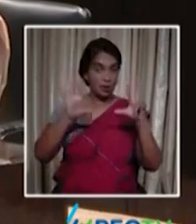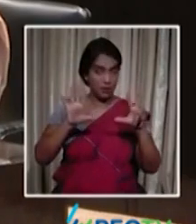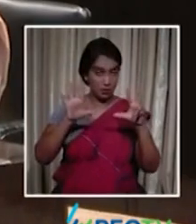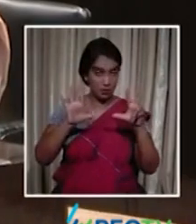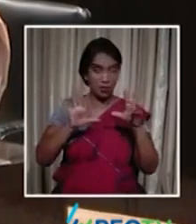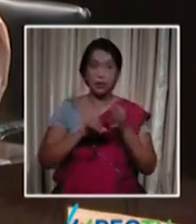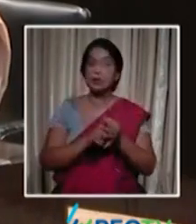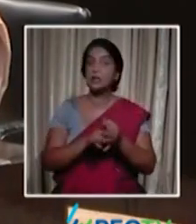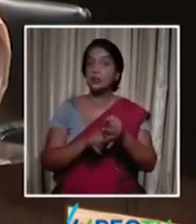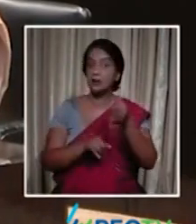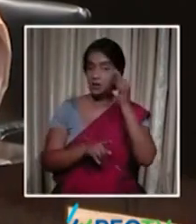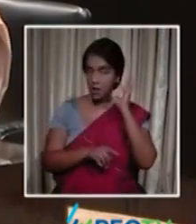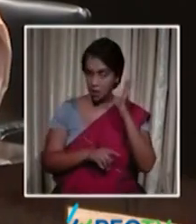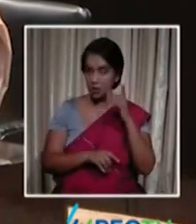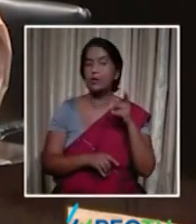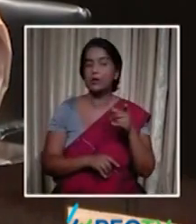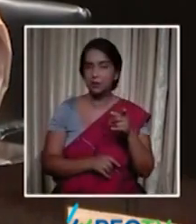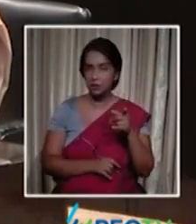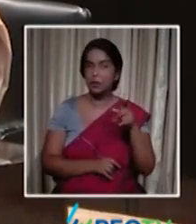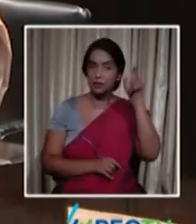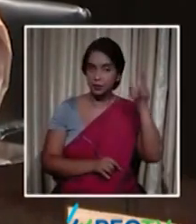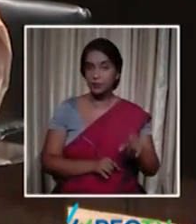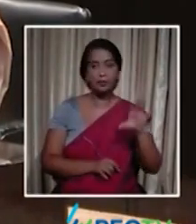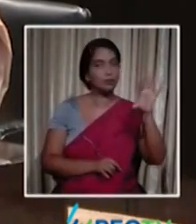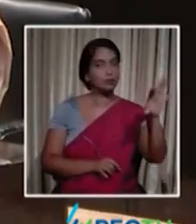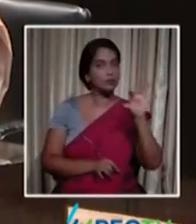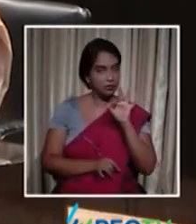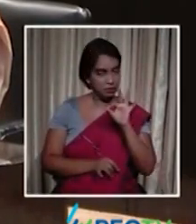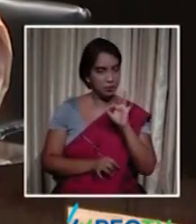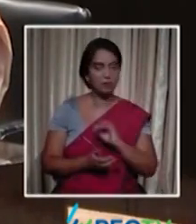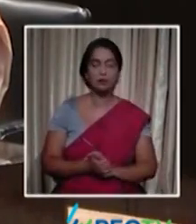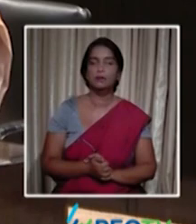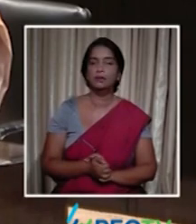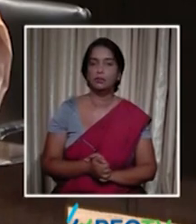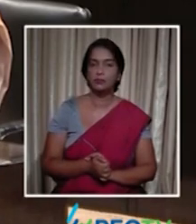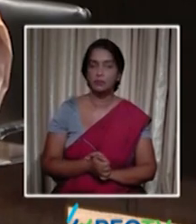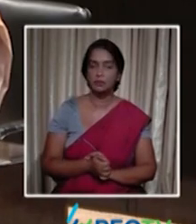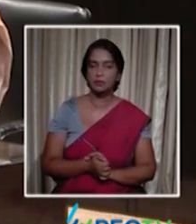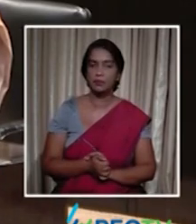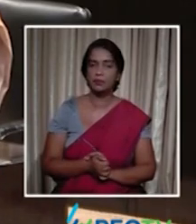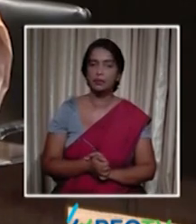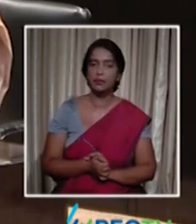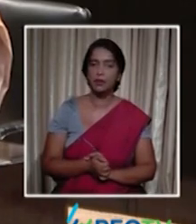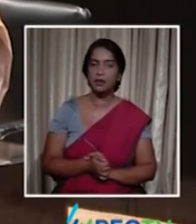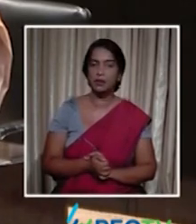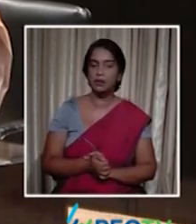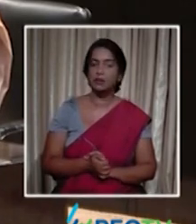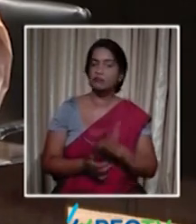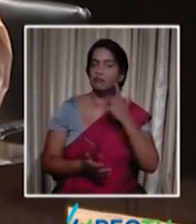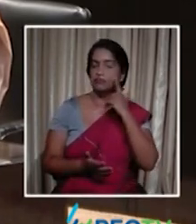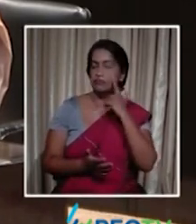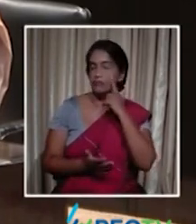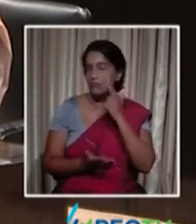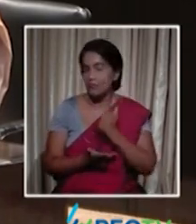කතානායකවරයාටද ඡන්දයක් භාවිතා කිරීමට අවස්ථාව හිමිවනවා. මෙම රහස් ඡන්ද විමසීමේදී ඡන්දදායක මන්ත්‍රීවරුන් අනුගමනය කළ යුතු ක්‍රියාපටිපාටිය